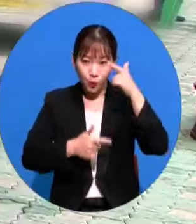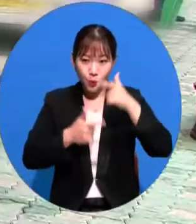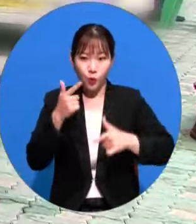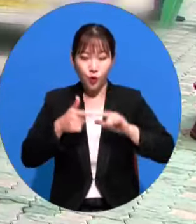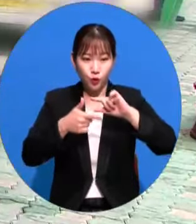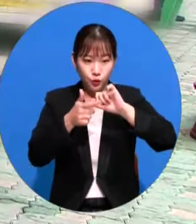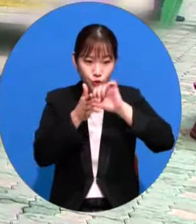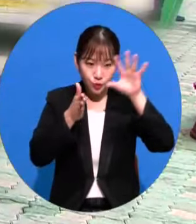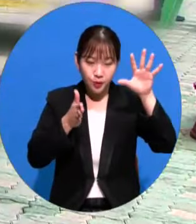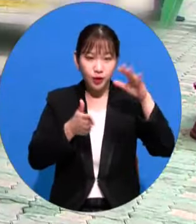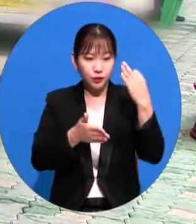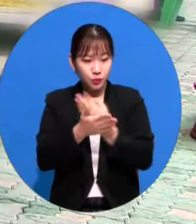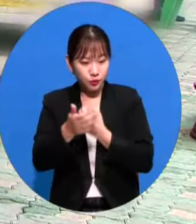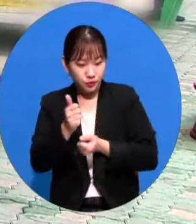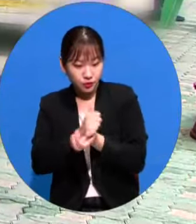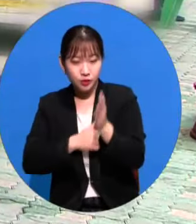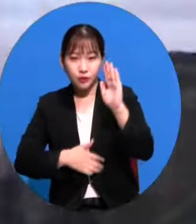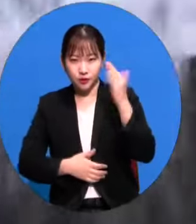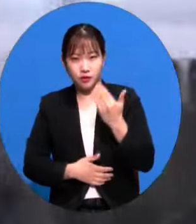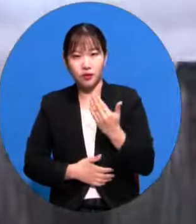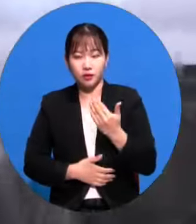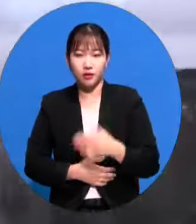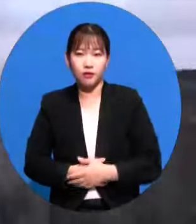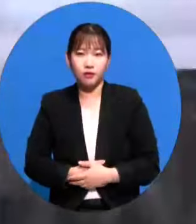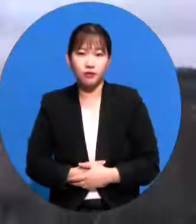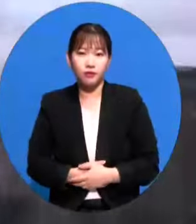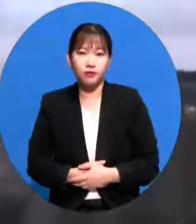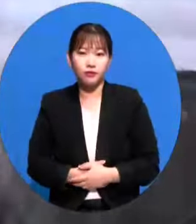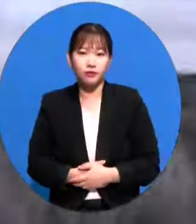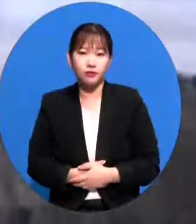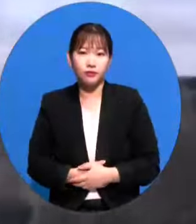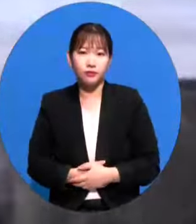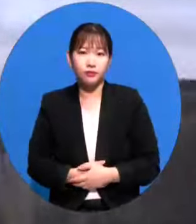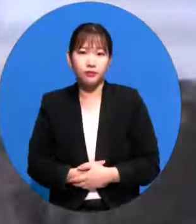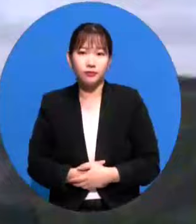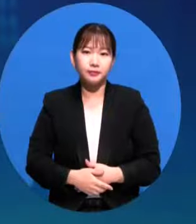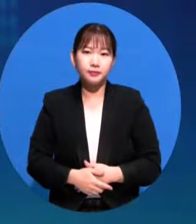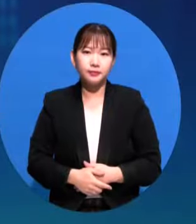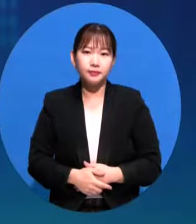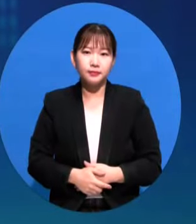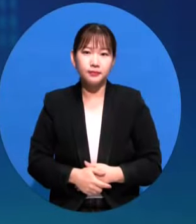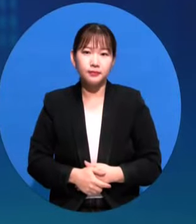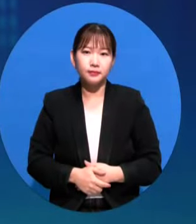명성이 소득으로 직결될 수 있습니다. MBC 뉴스 김윤입니다.